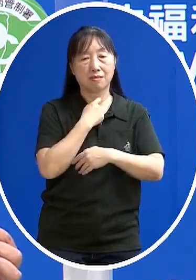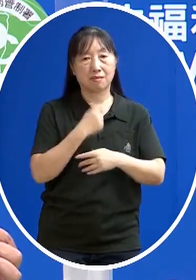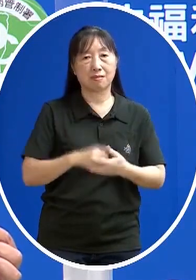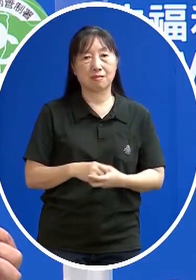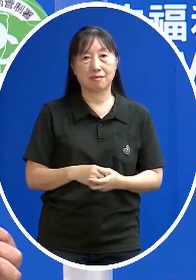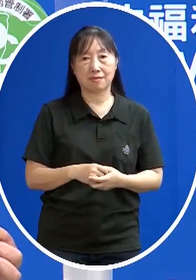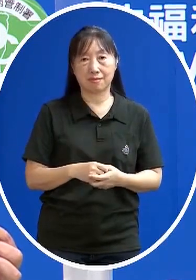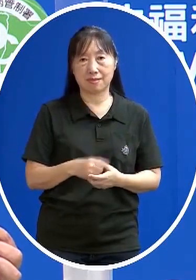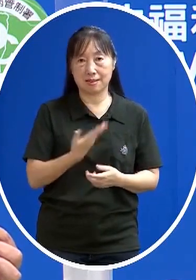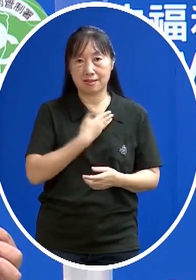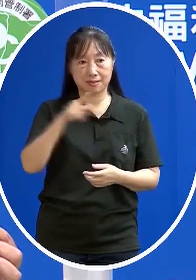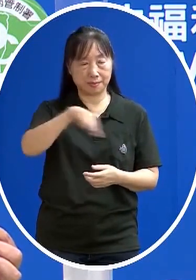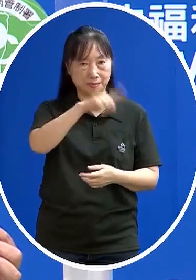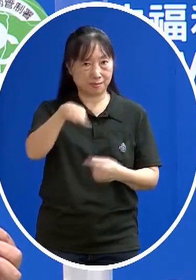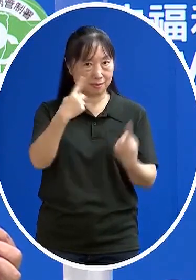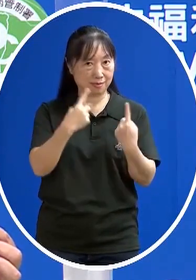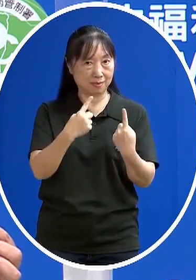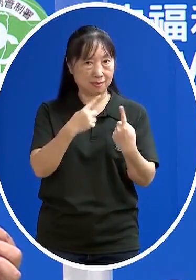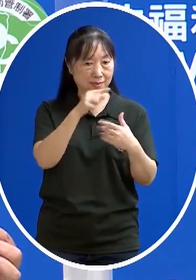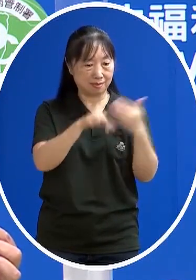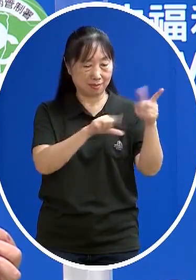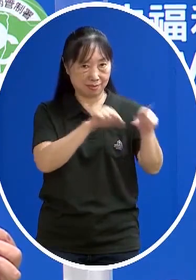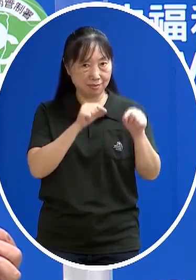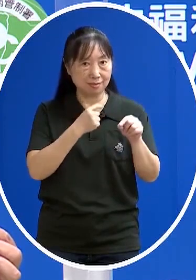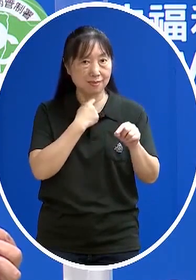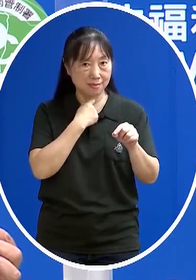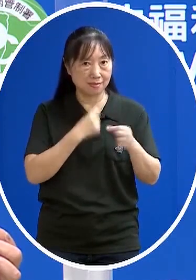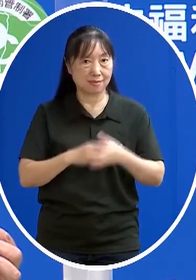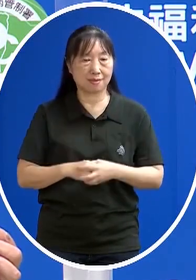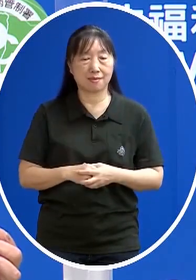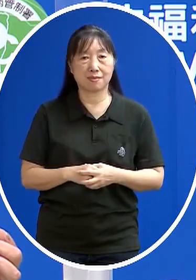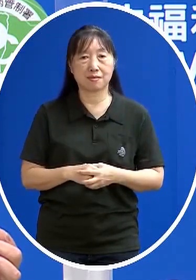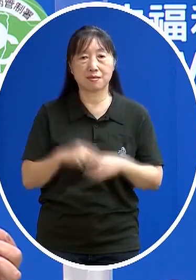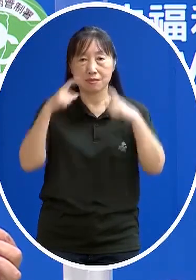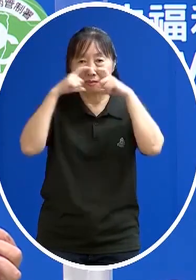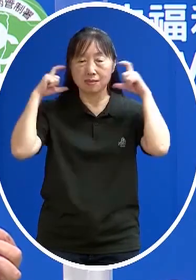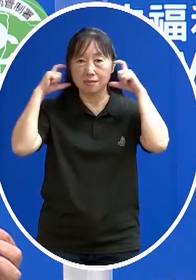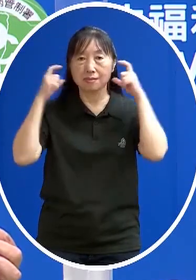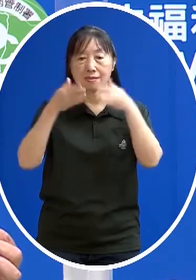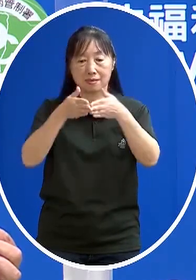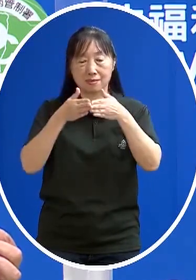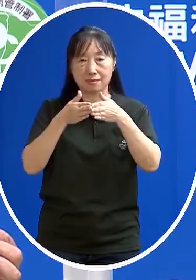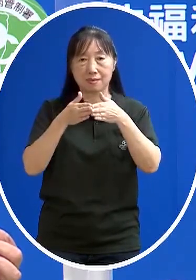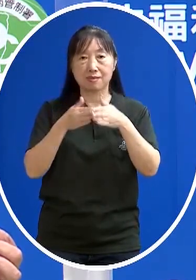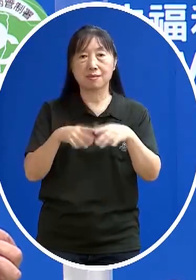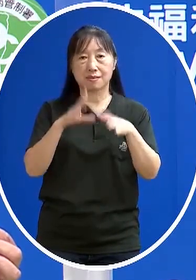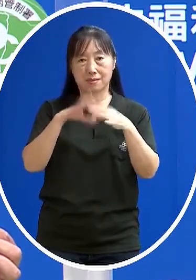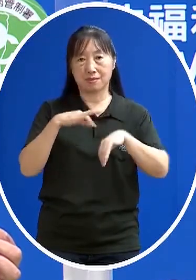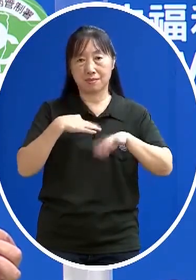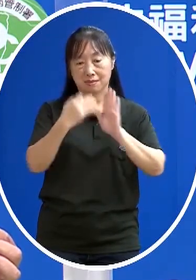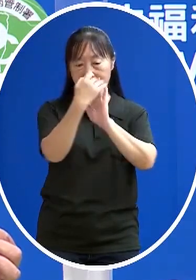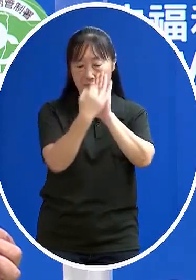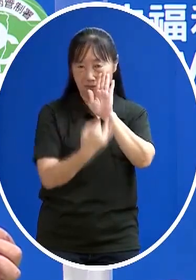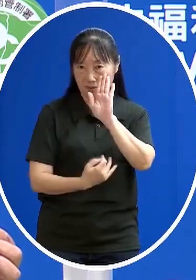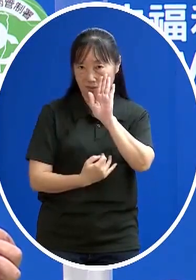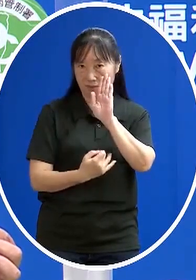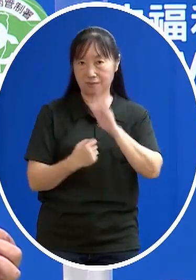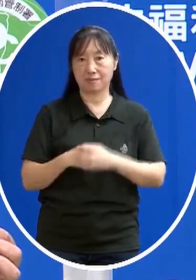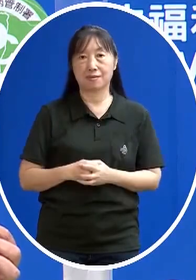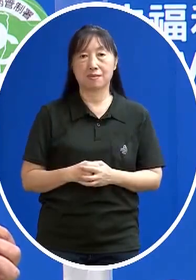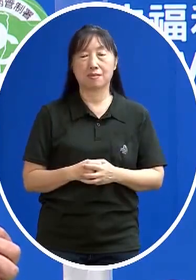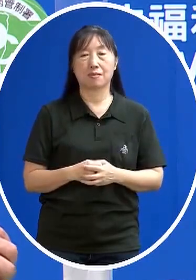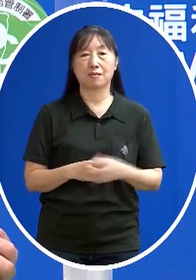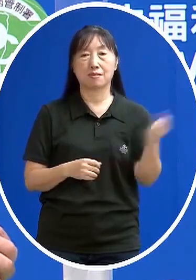比较容易遵守我们这样的一个戴口罩的规定，我们特别名列了这样的一